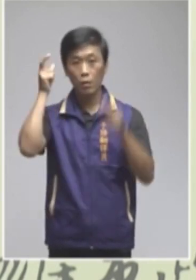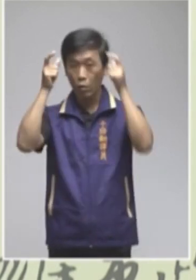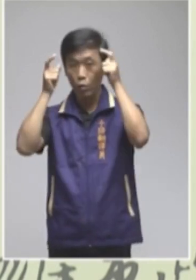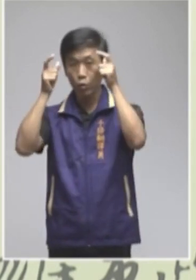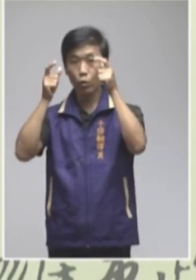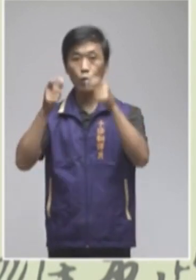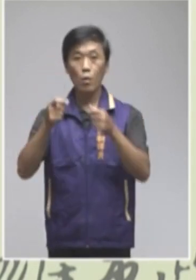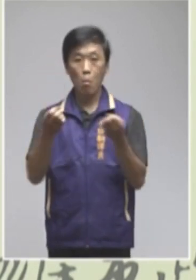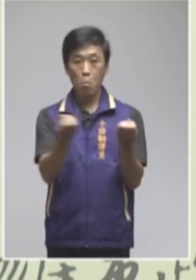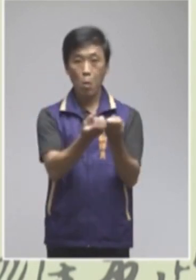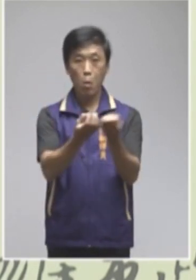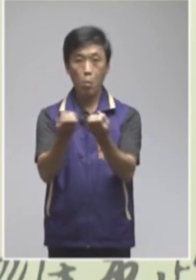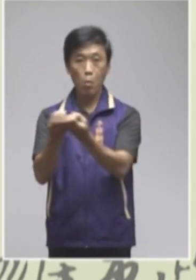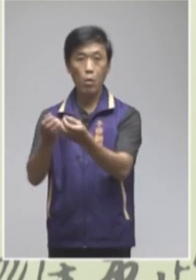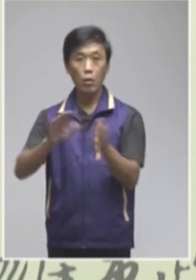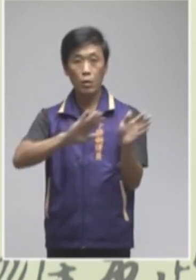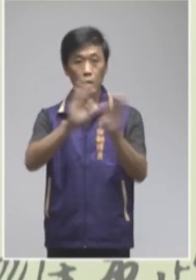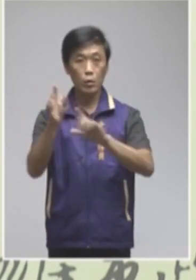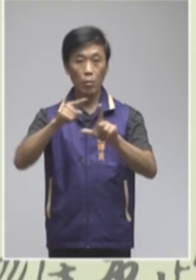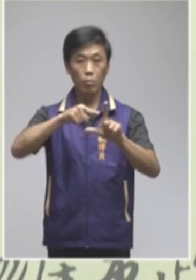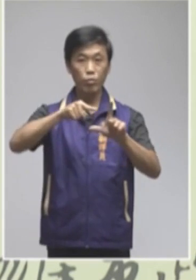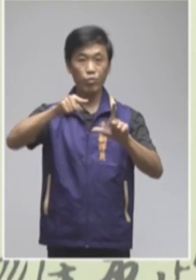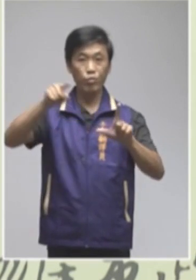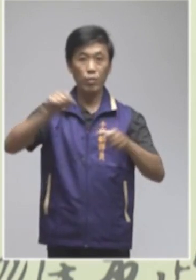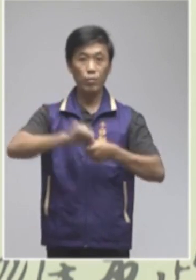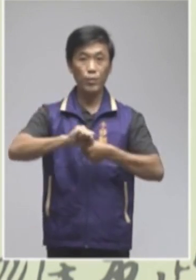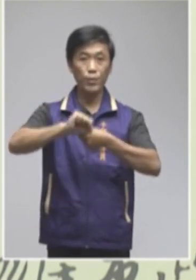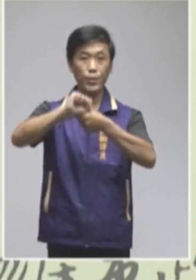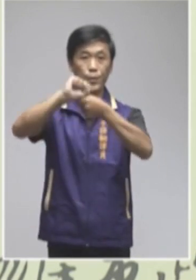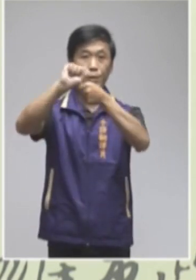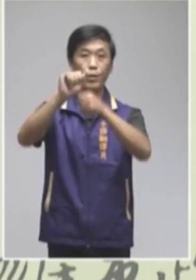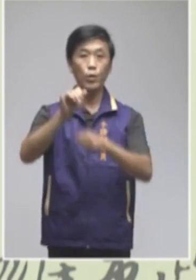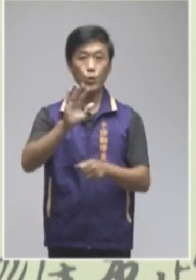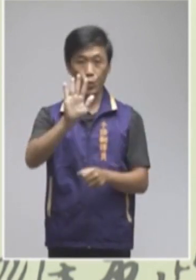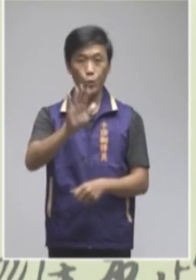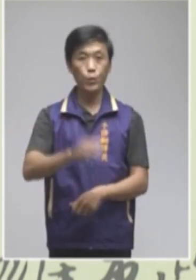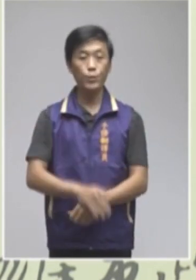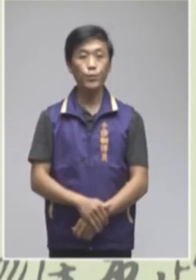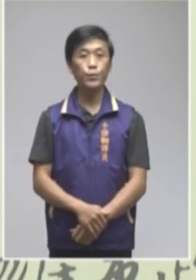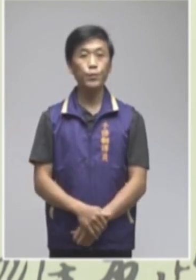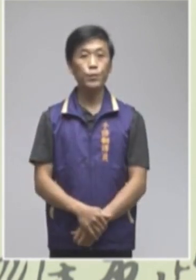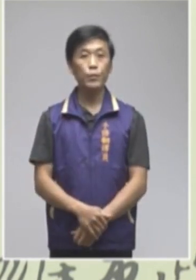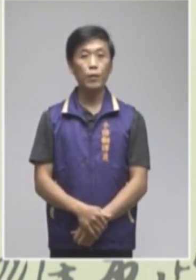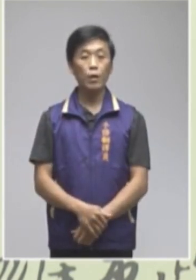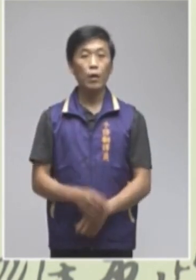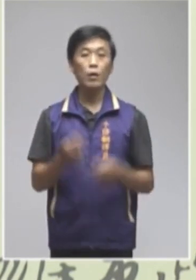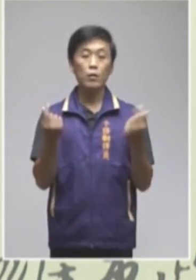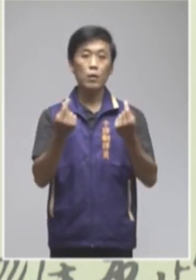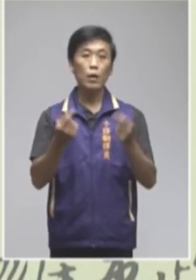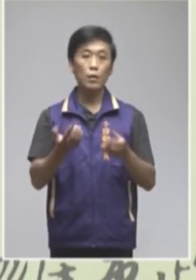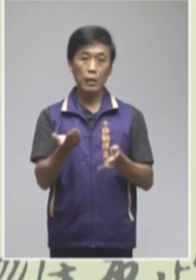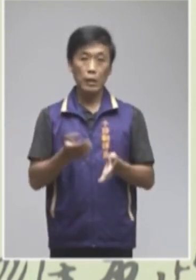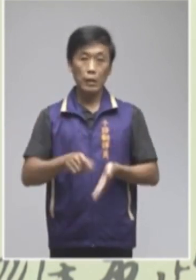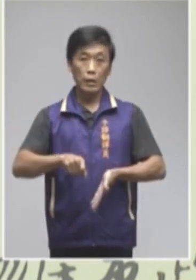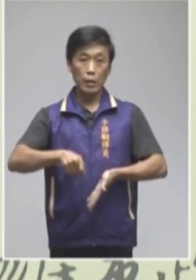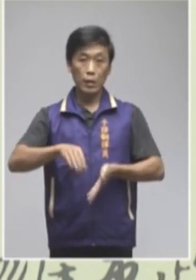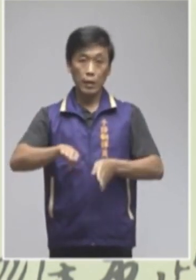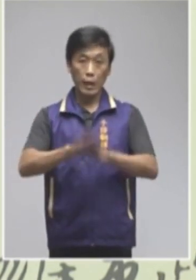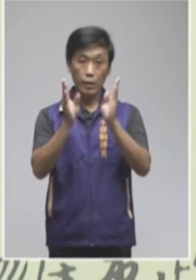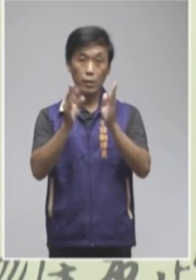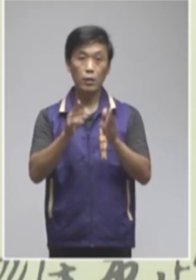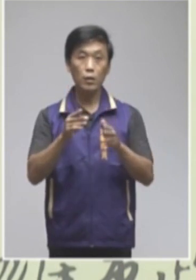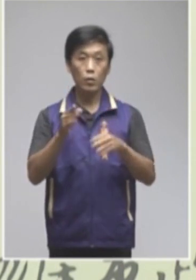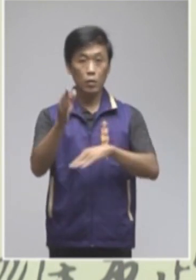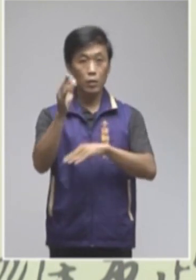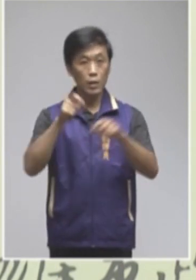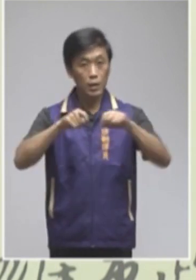它的发生率的这个部分还是逐渐的在增加。那我们就诚如我们一开始我们所拟定的战